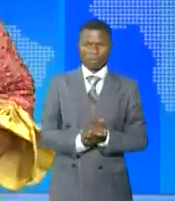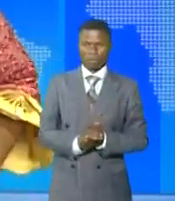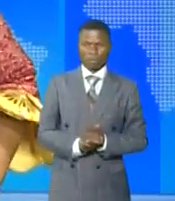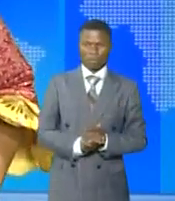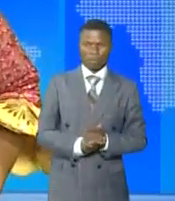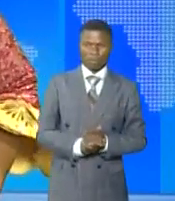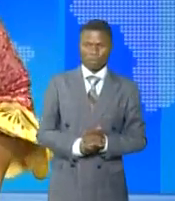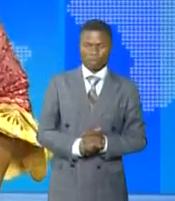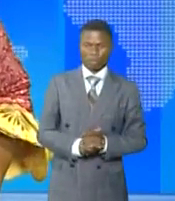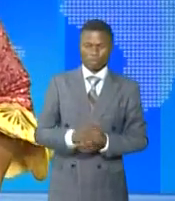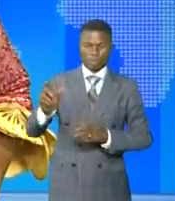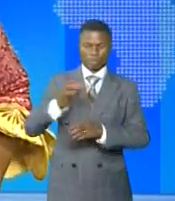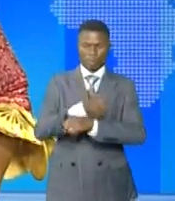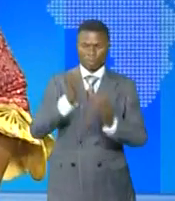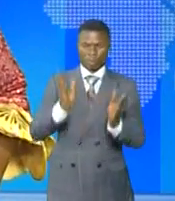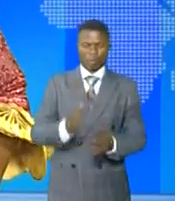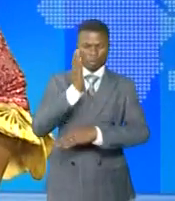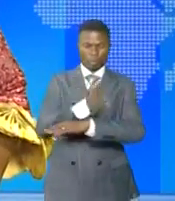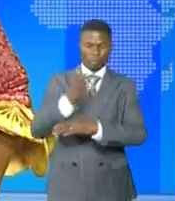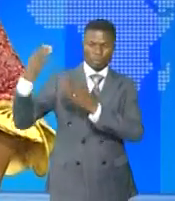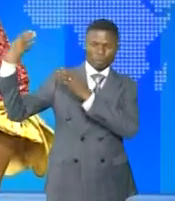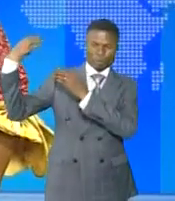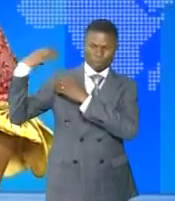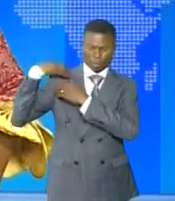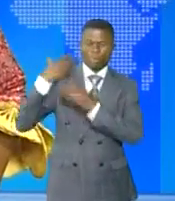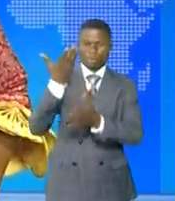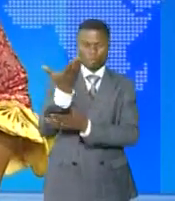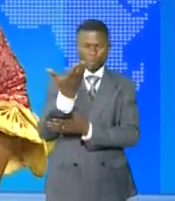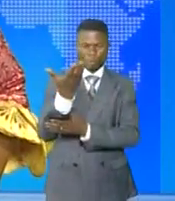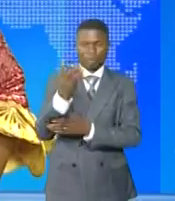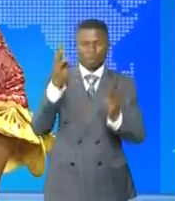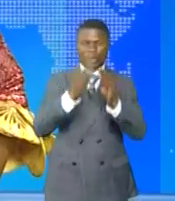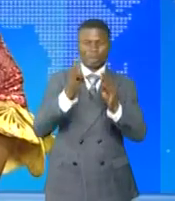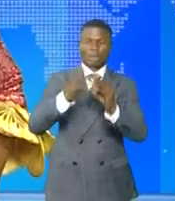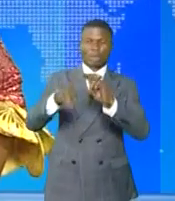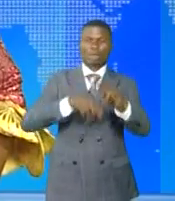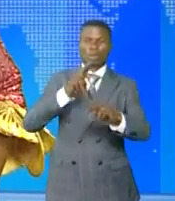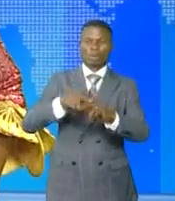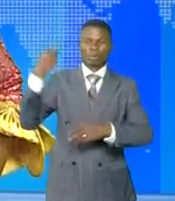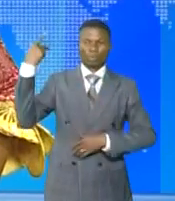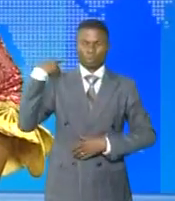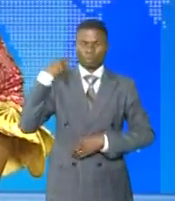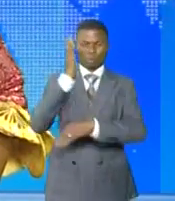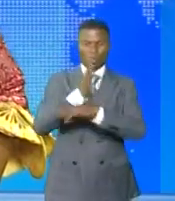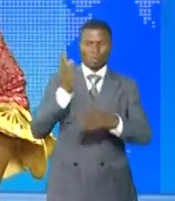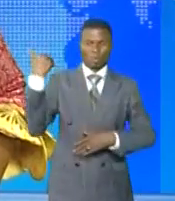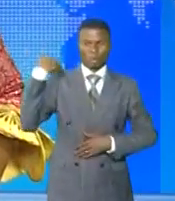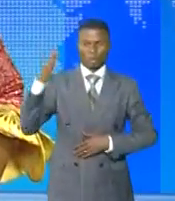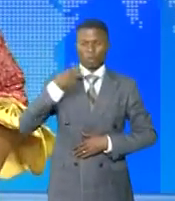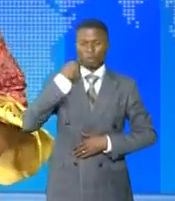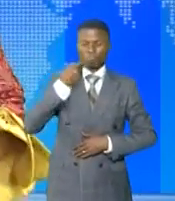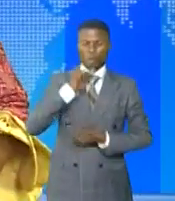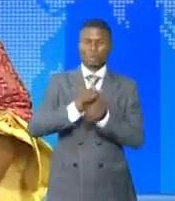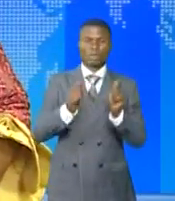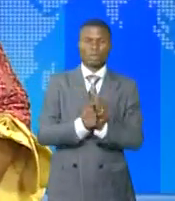Et le greffier en chef du Conseil d'État porte à la connaissance de l'Assemblée nationale que le Conseil d'État siégeant en matière